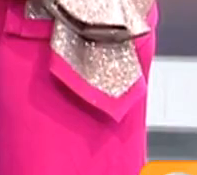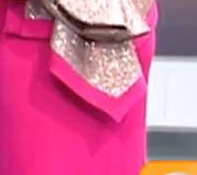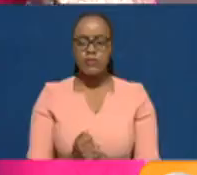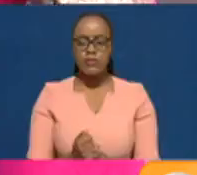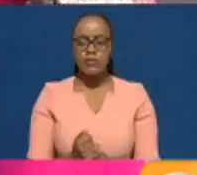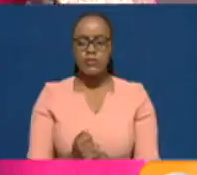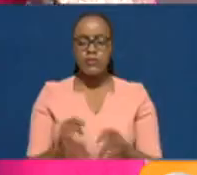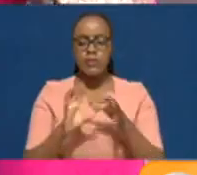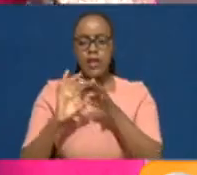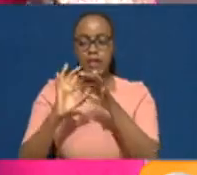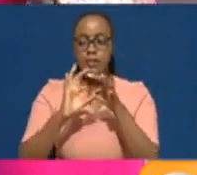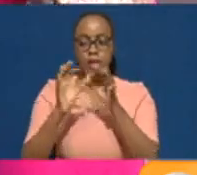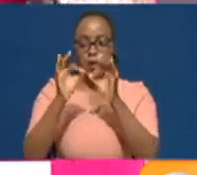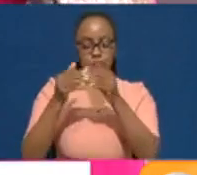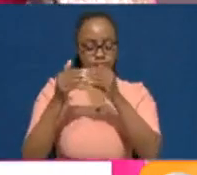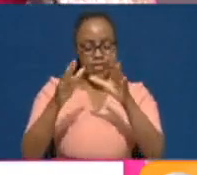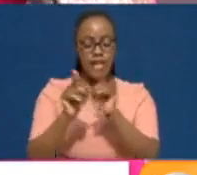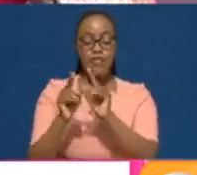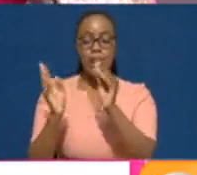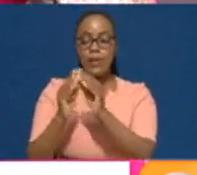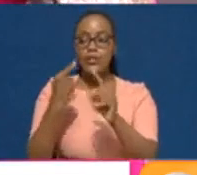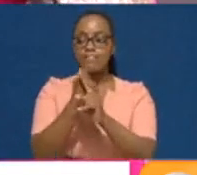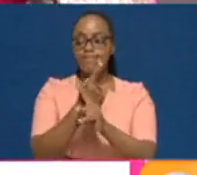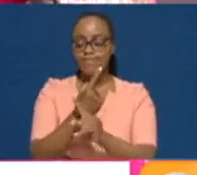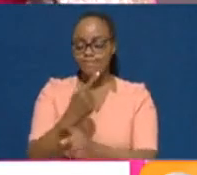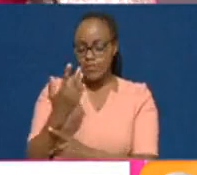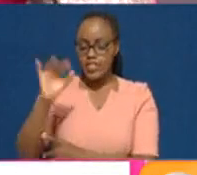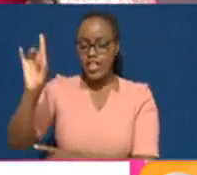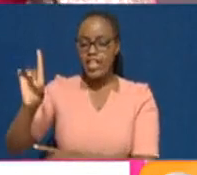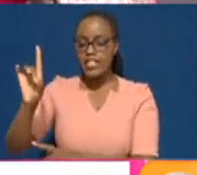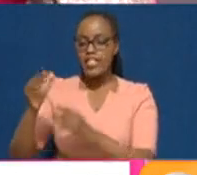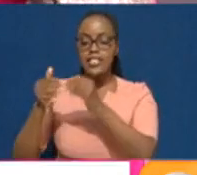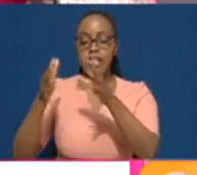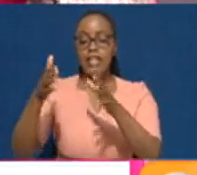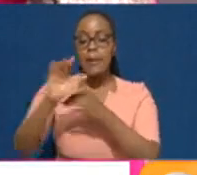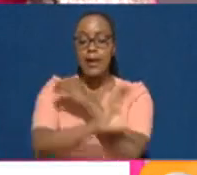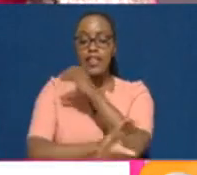Na mkinara wa Azimio Raila Odinga amekutana baadhi ya viongozi wa kidini nchini